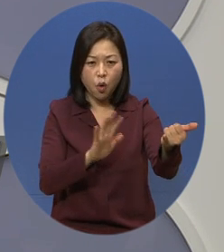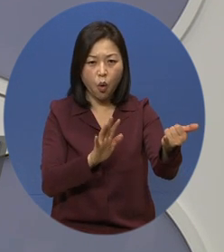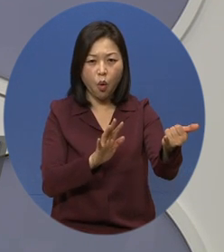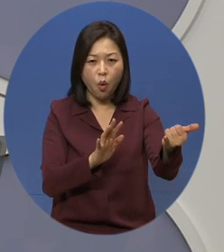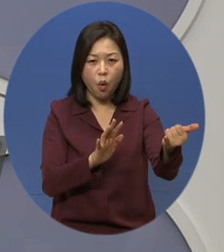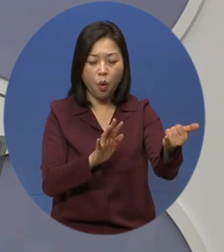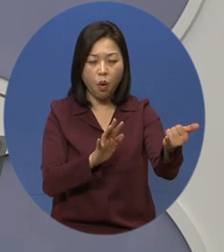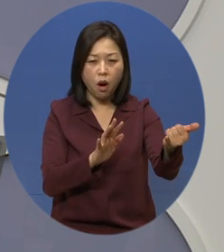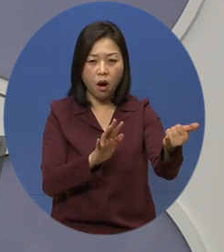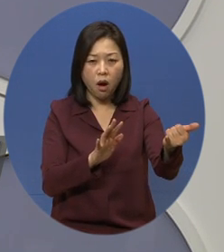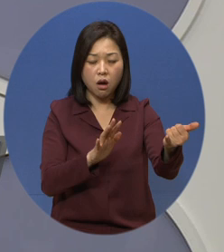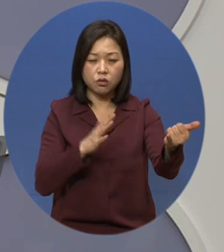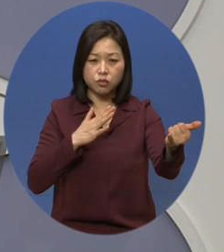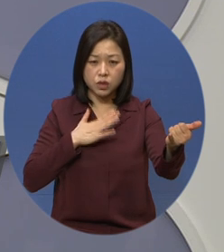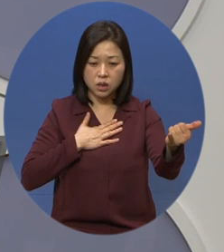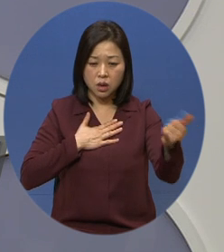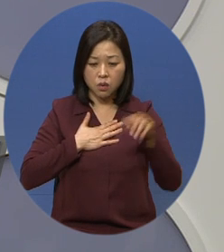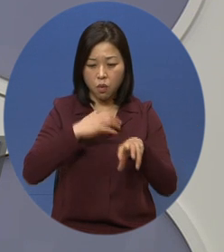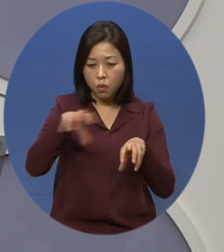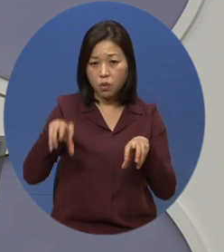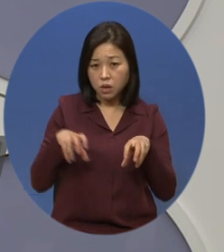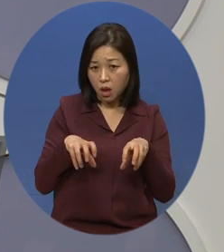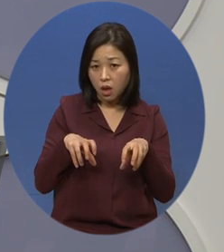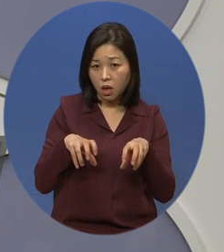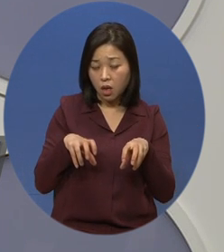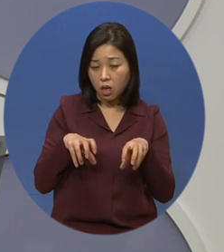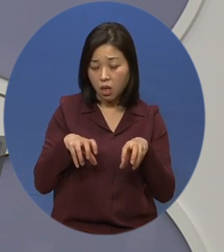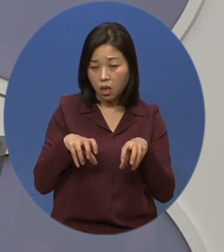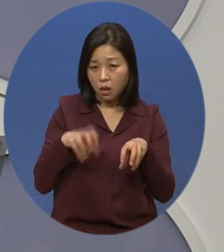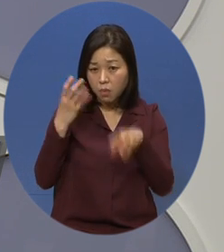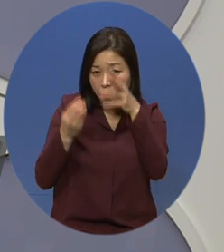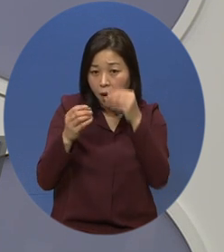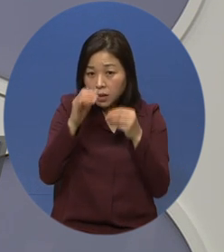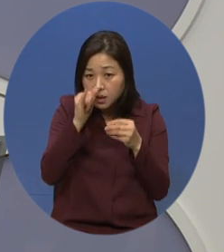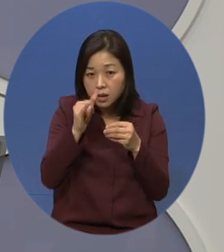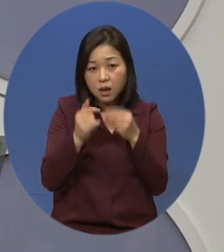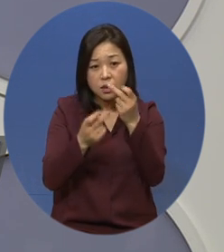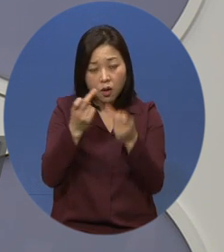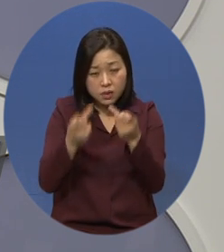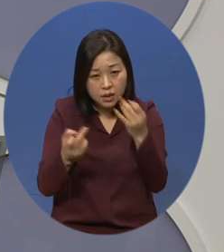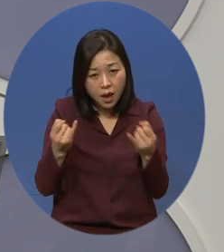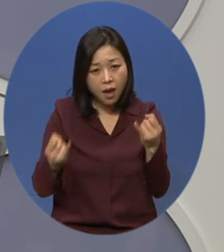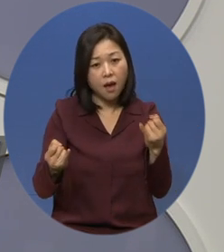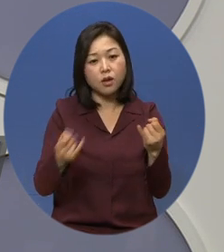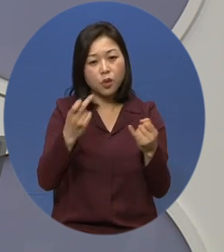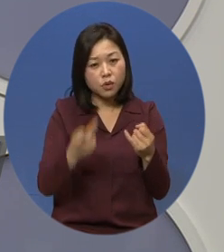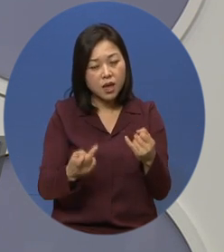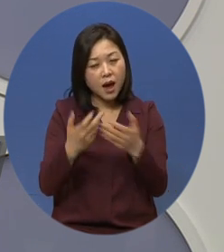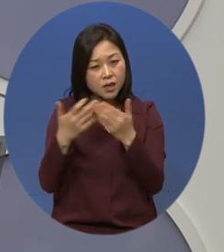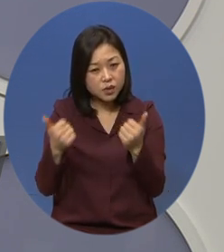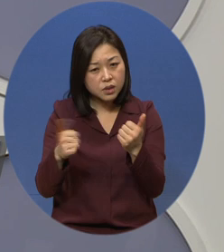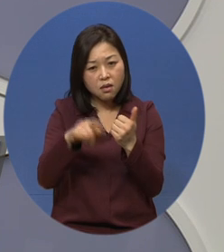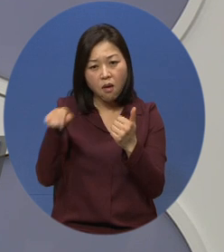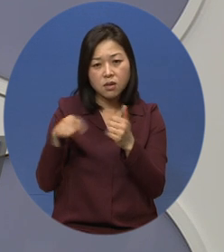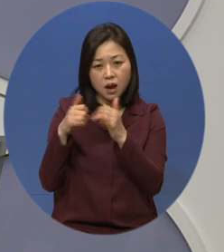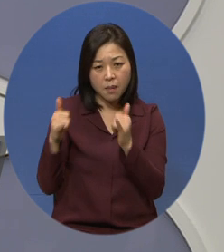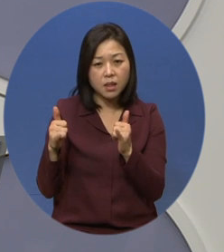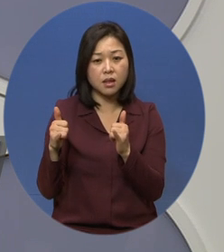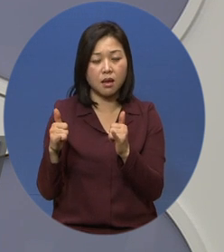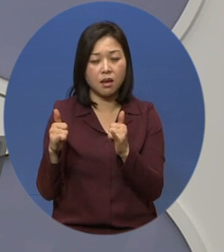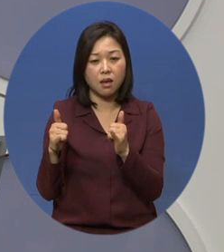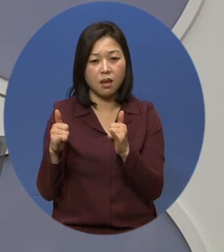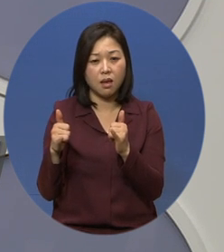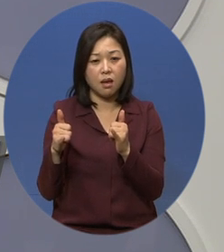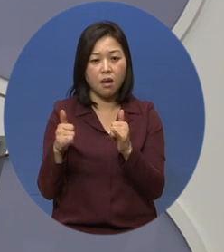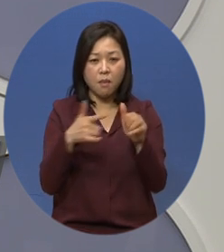그렇지 어떻게 보면 우리 주변에 있는 예 뭐 형제 동생들 뭐 아저씨 이런 사람들한테 그걸